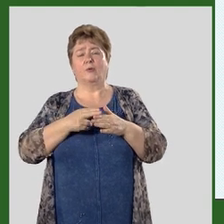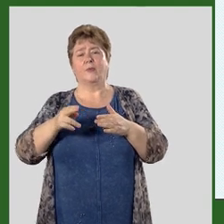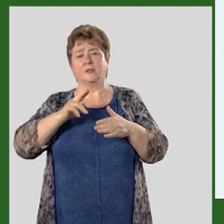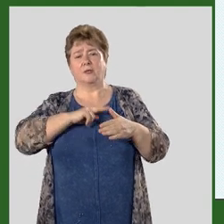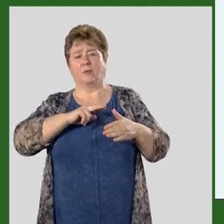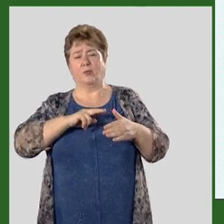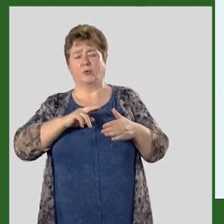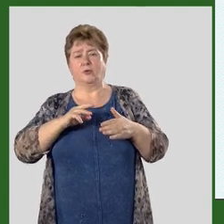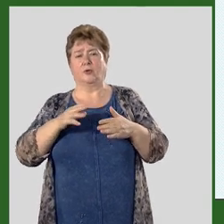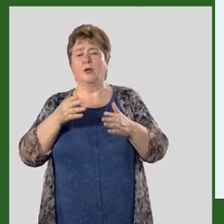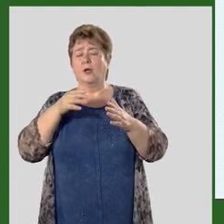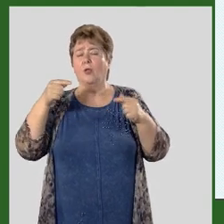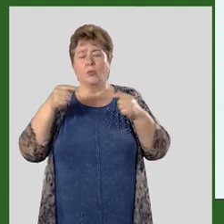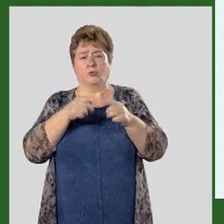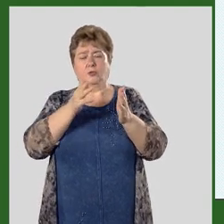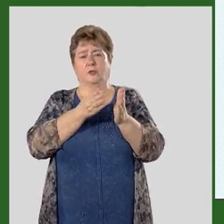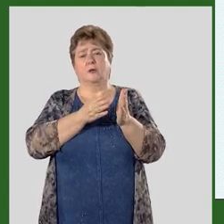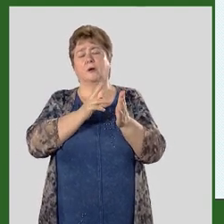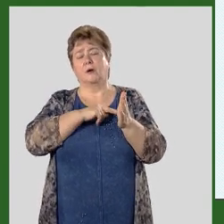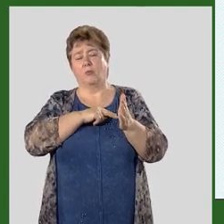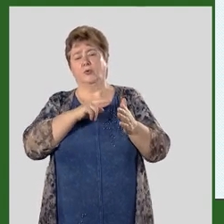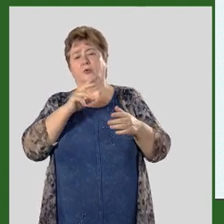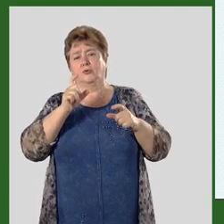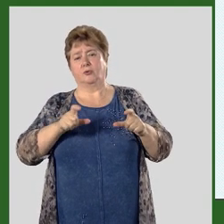выделяя действительно работающих.